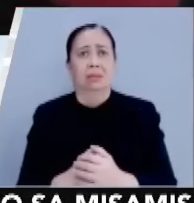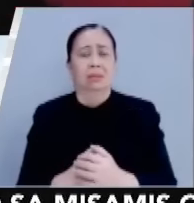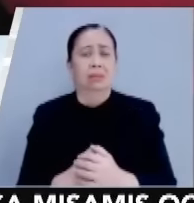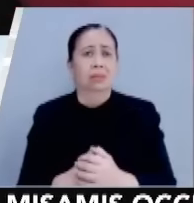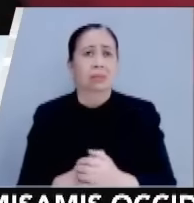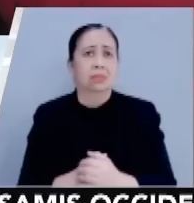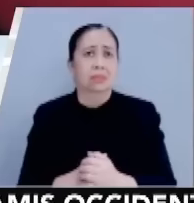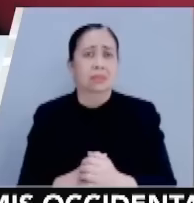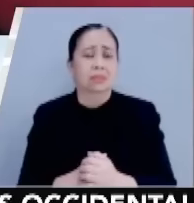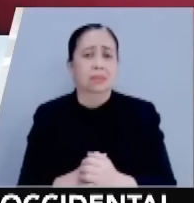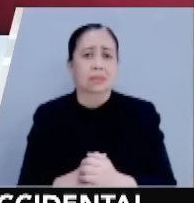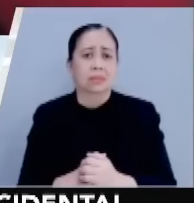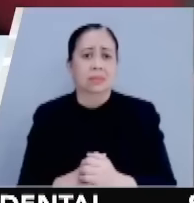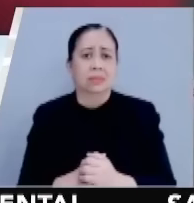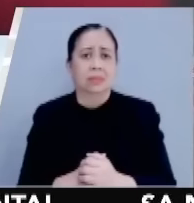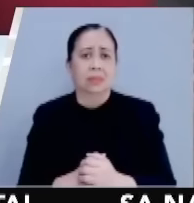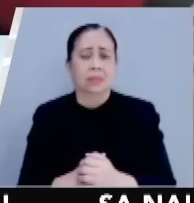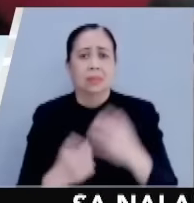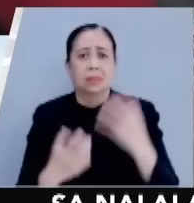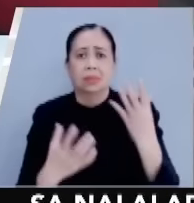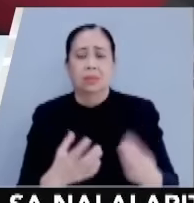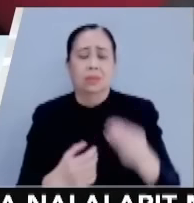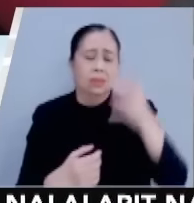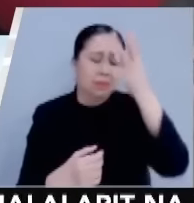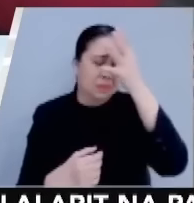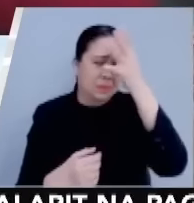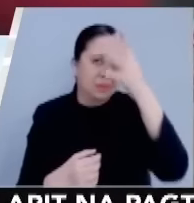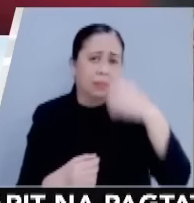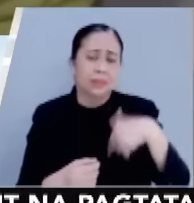Nanggalan niya po kami ng haligid ng tahanan.